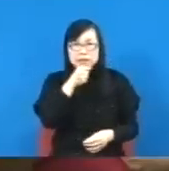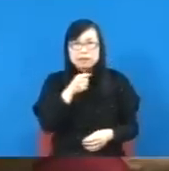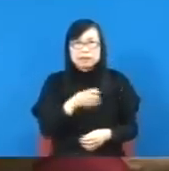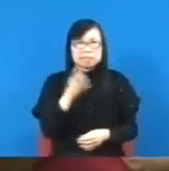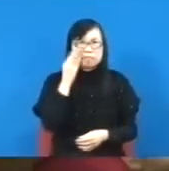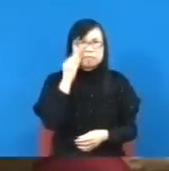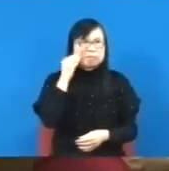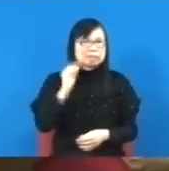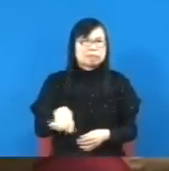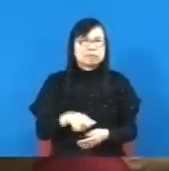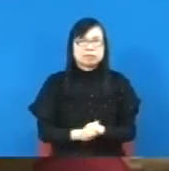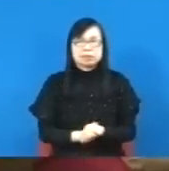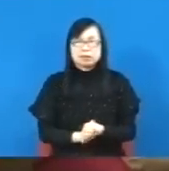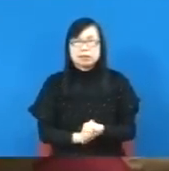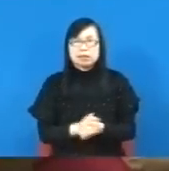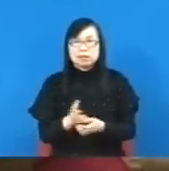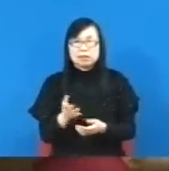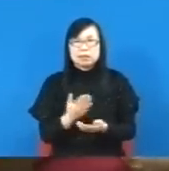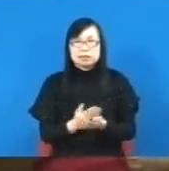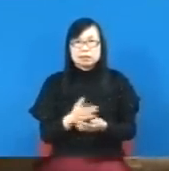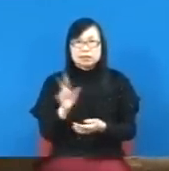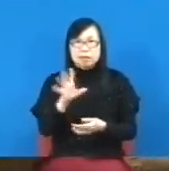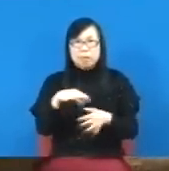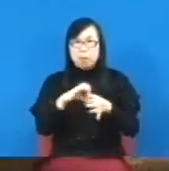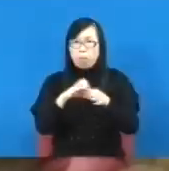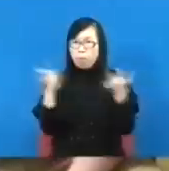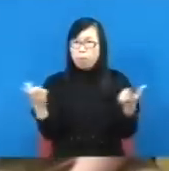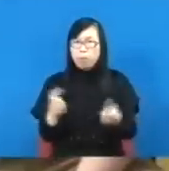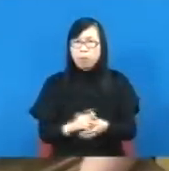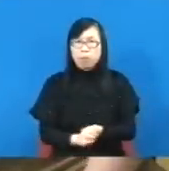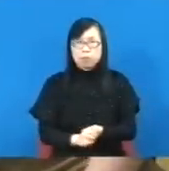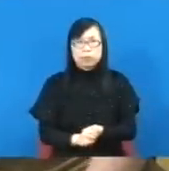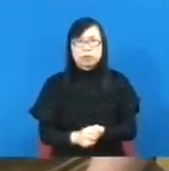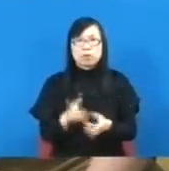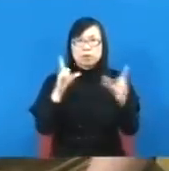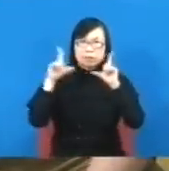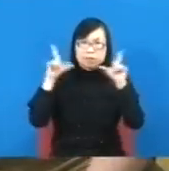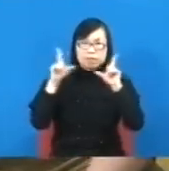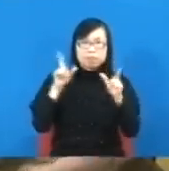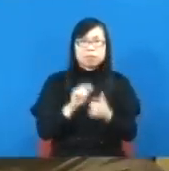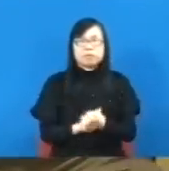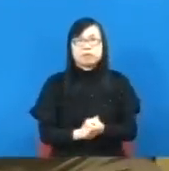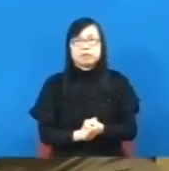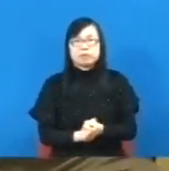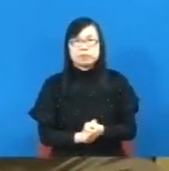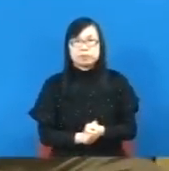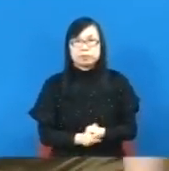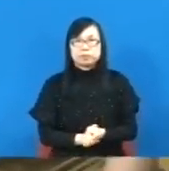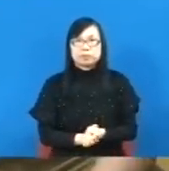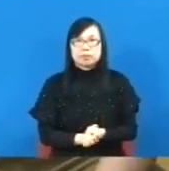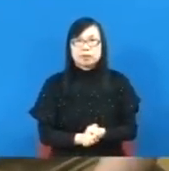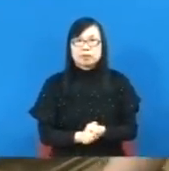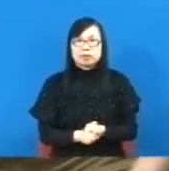辱，咁樣點會咁樣去？但其實唔關事嘅，大鳳凰衛視本身嗰個態度取向都係咁樣噶啦，我唔覺得啲記者冇。